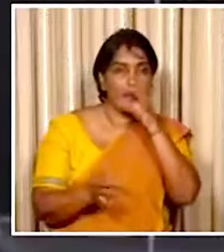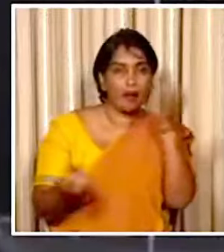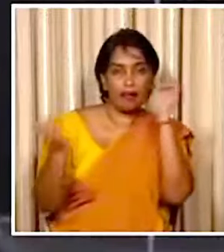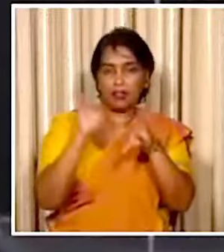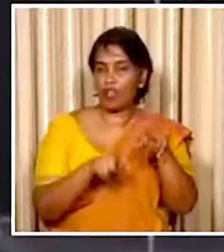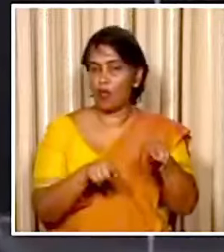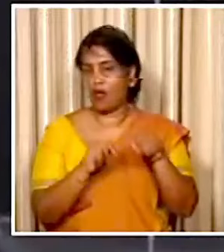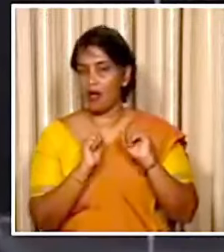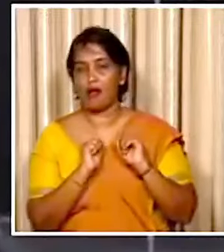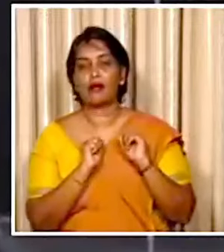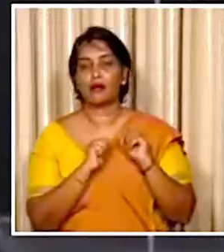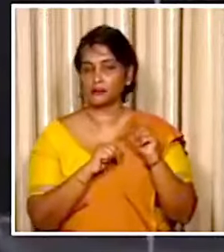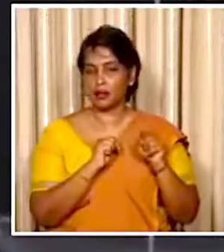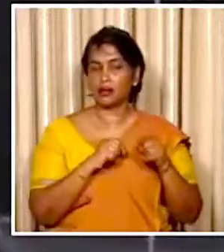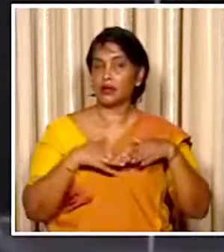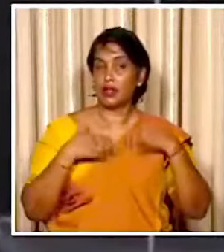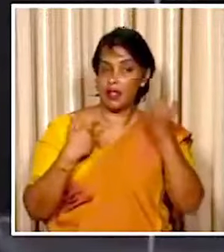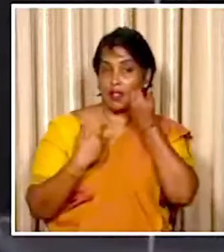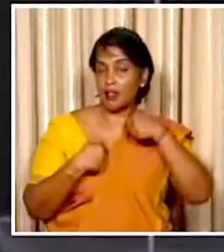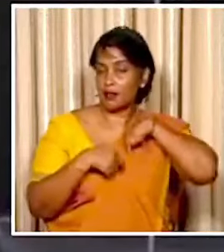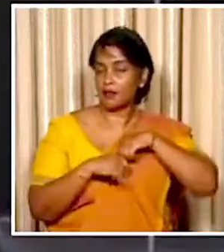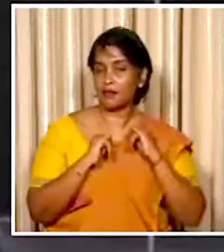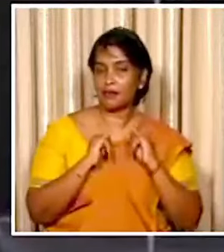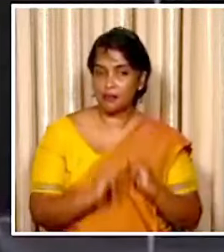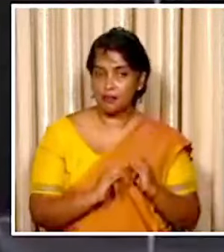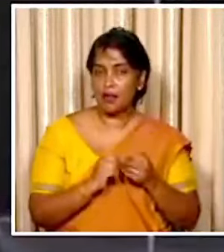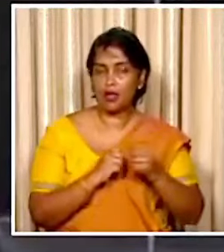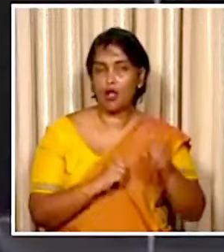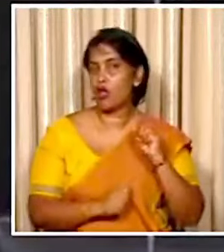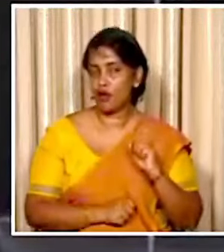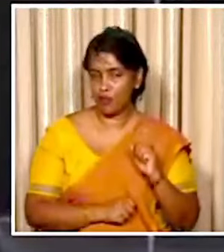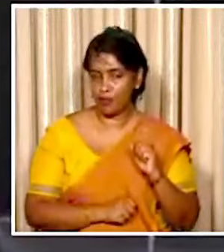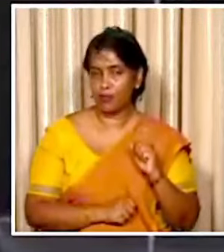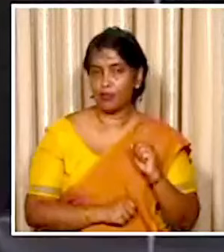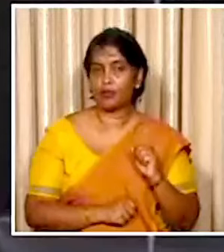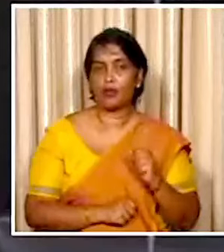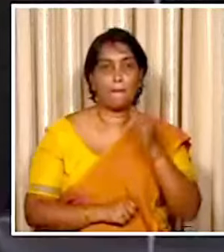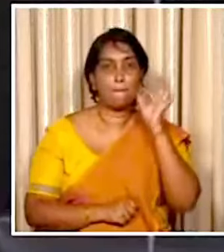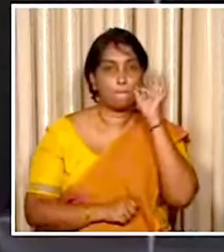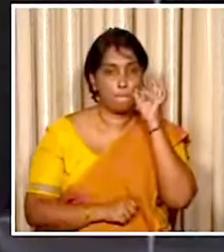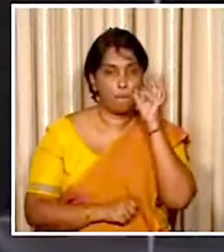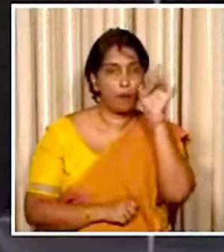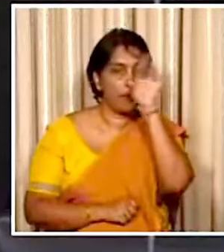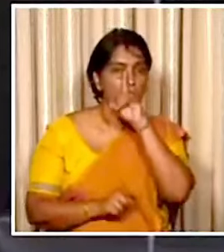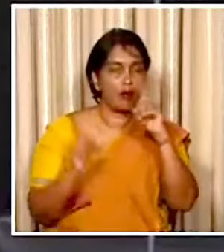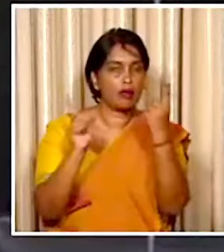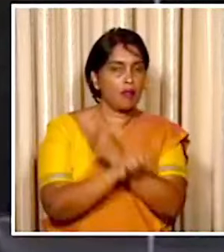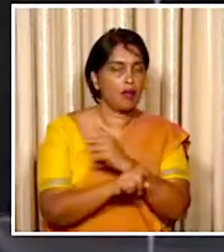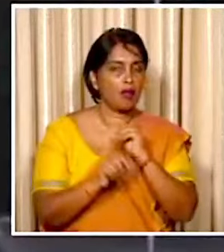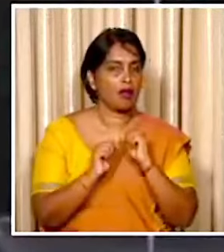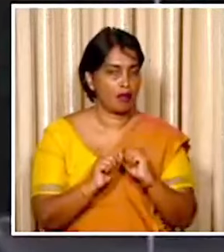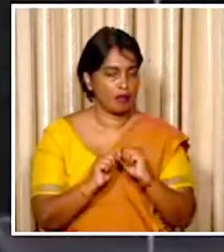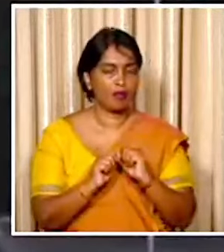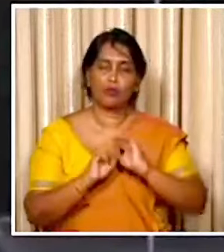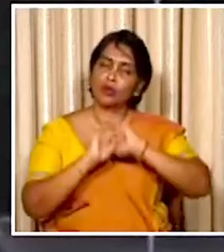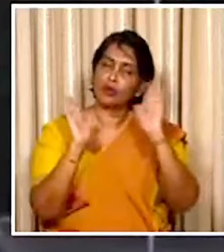කොහොමද ඒවා සෞඛ්‍යයට අහිතකර විදියේ තත්වයකට ඇති වෙන්නේ කොහොමද පරිප්පු වල වර්ණ වෙනස් කරන්නේ කොහොමද